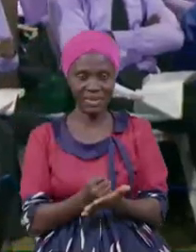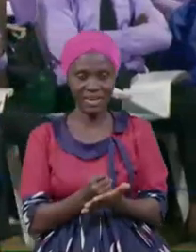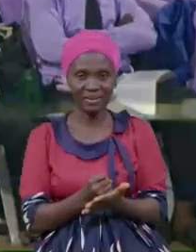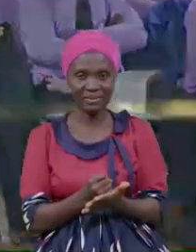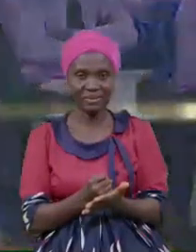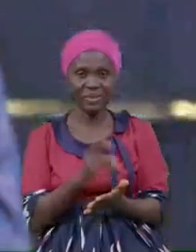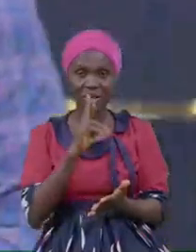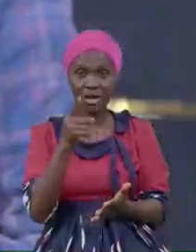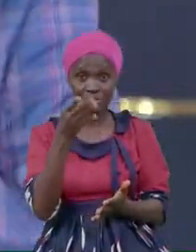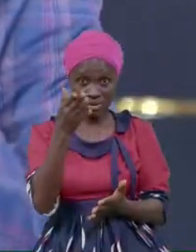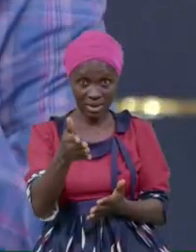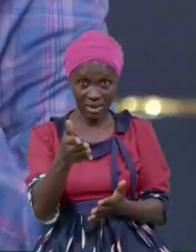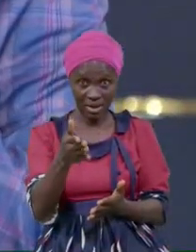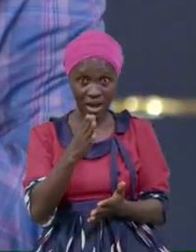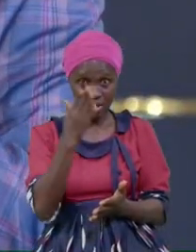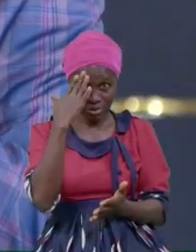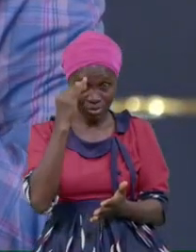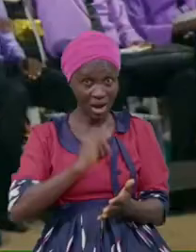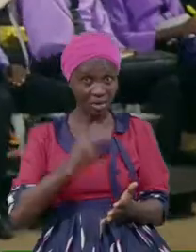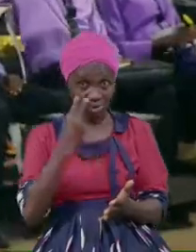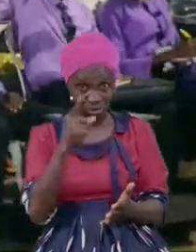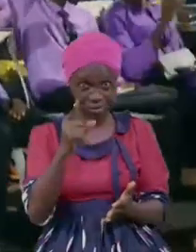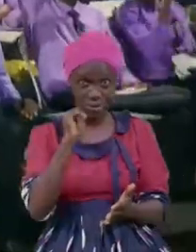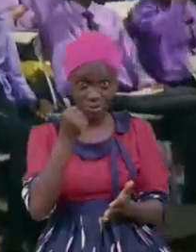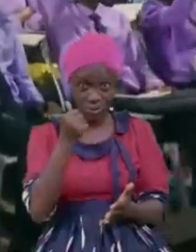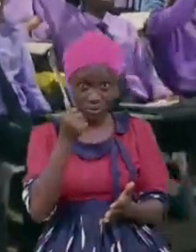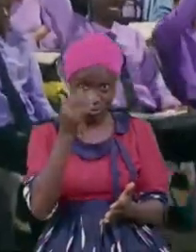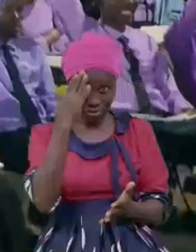Si tu es là, et je vais te voir demain, où es-tu?